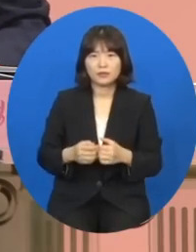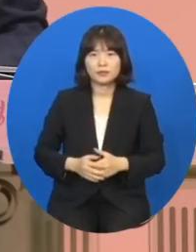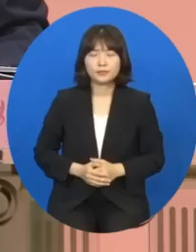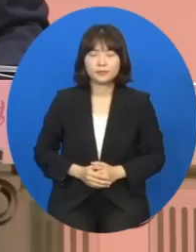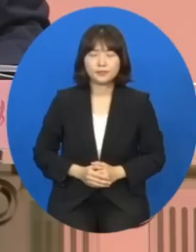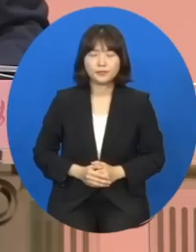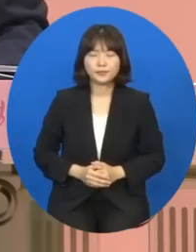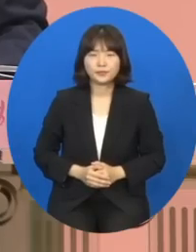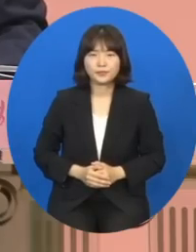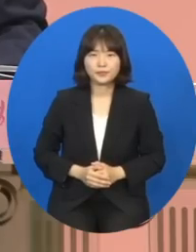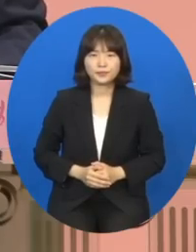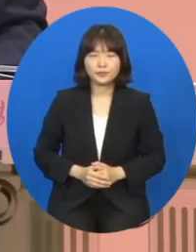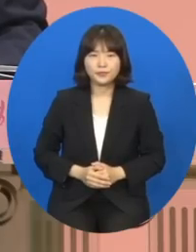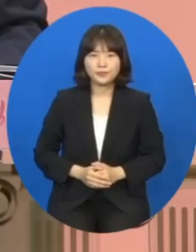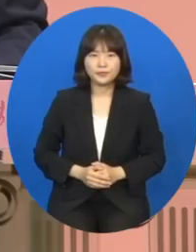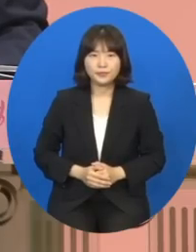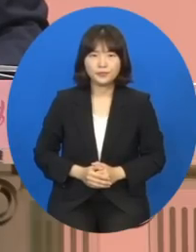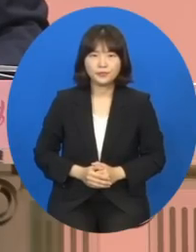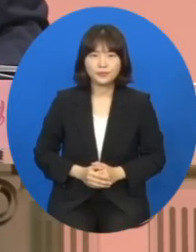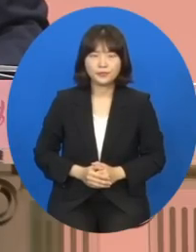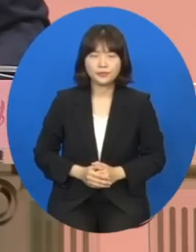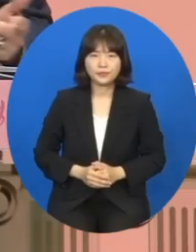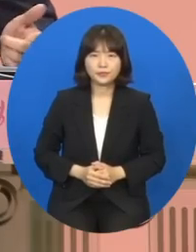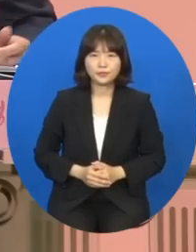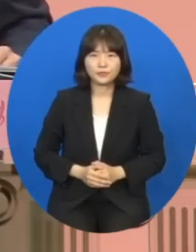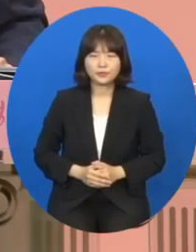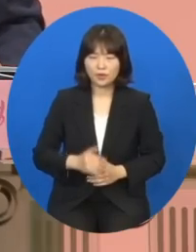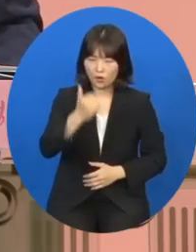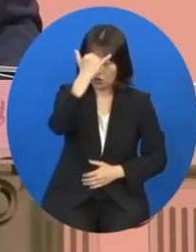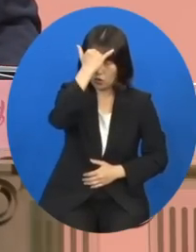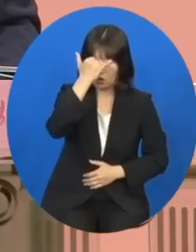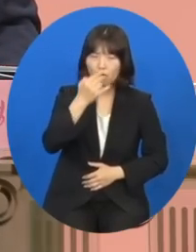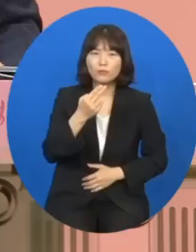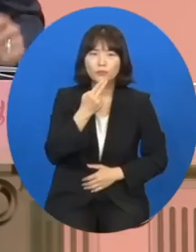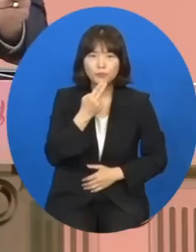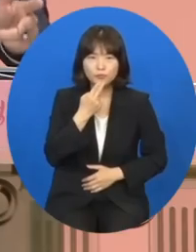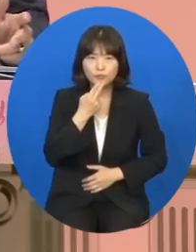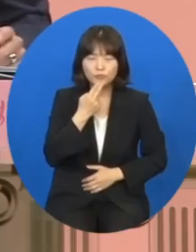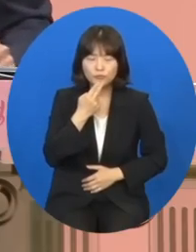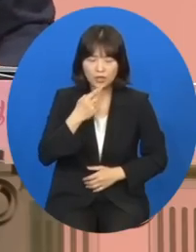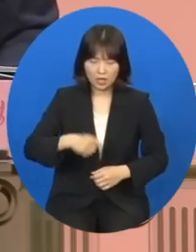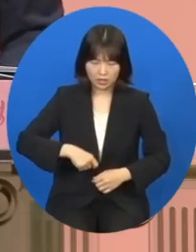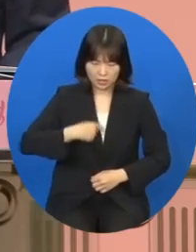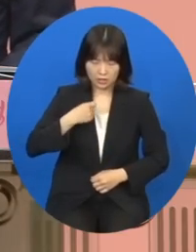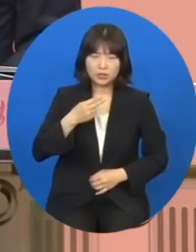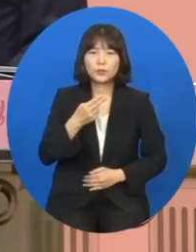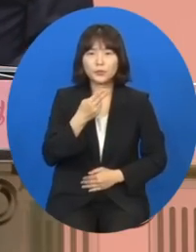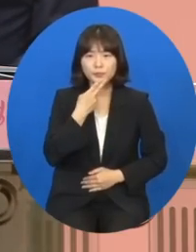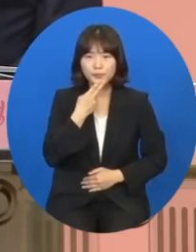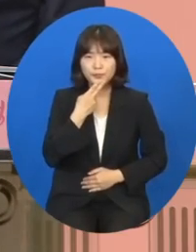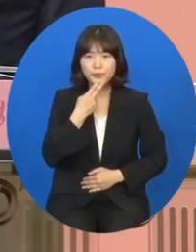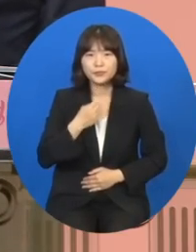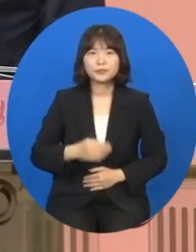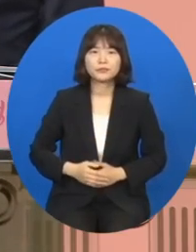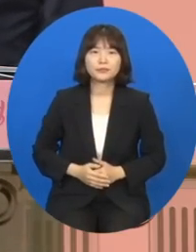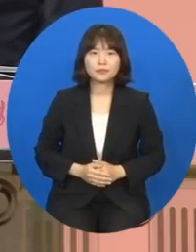mod 푸드 더 캄 snsd 부정직한 프라 l